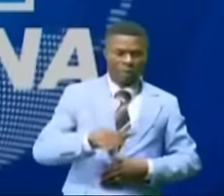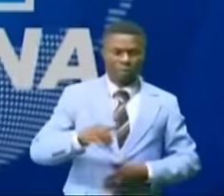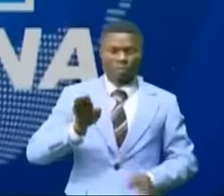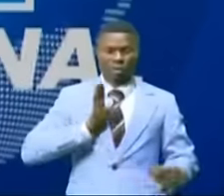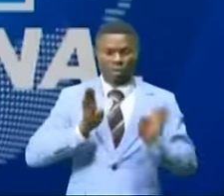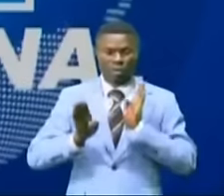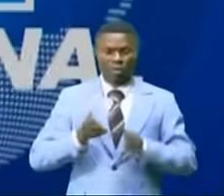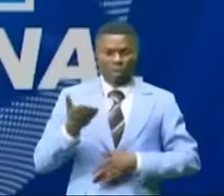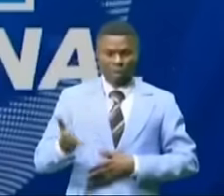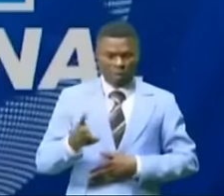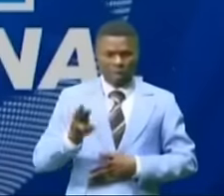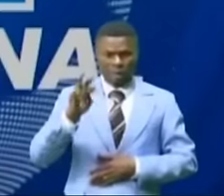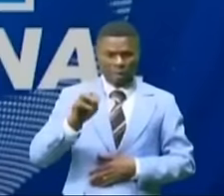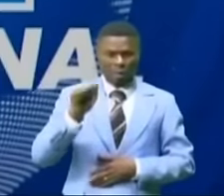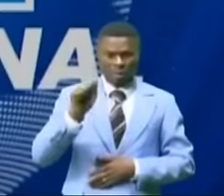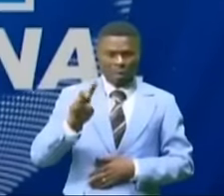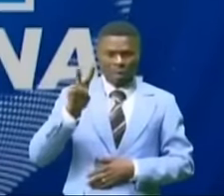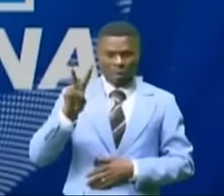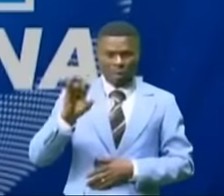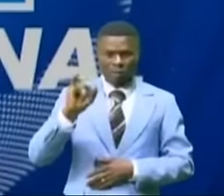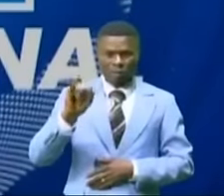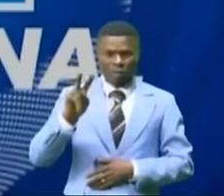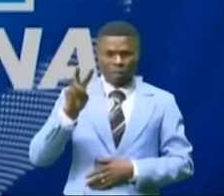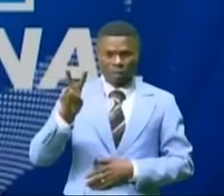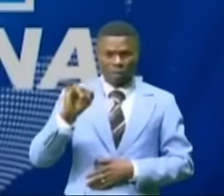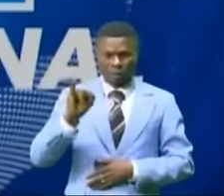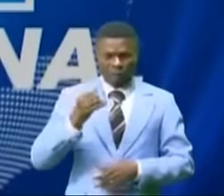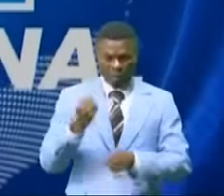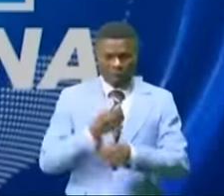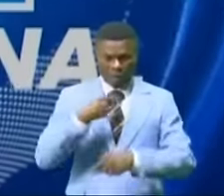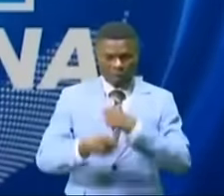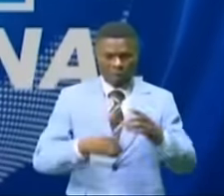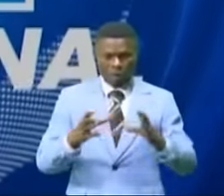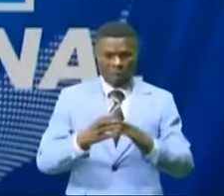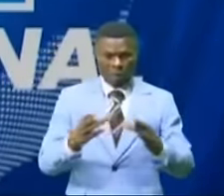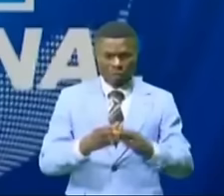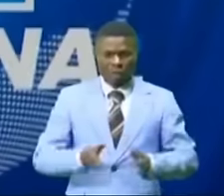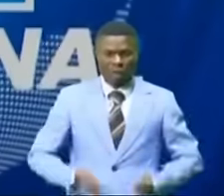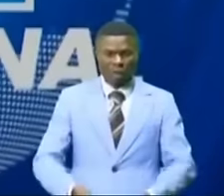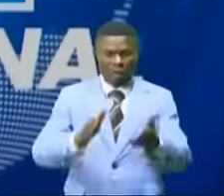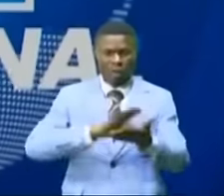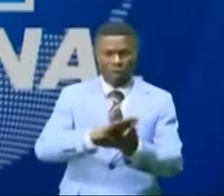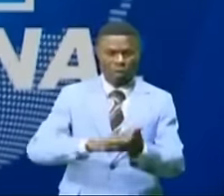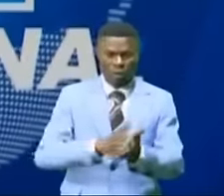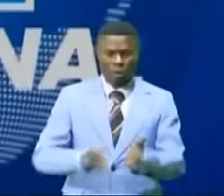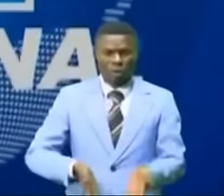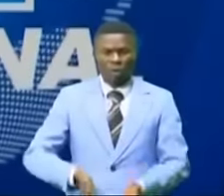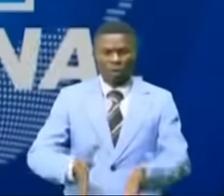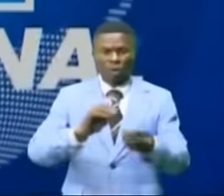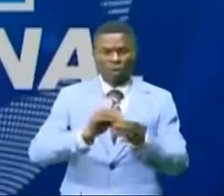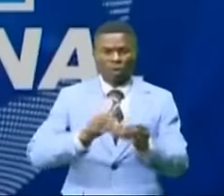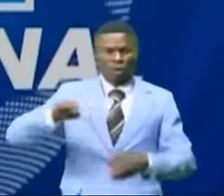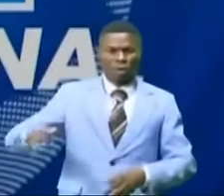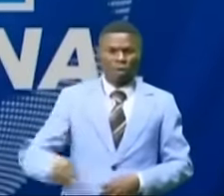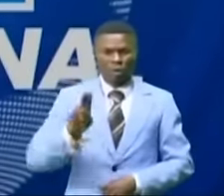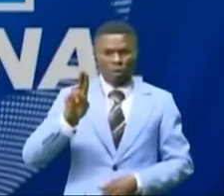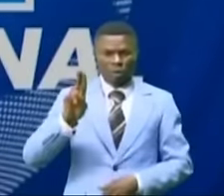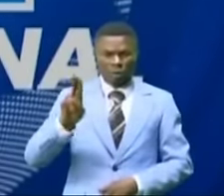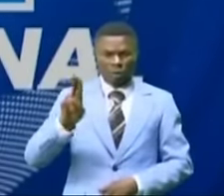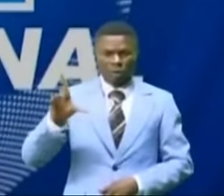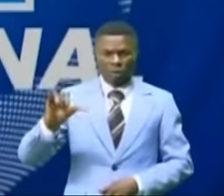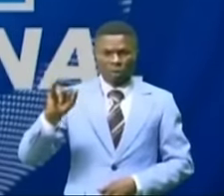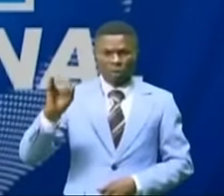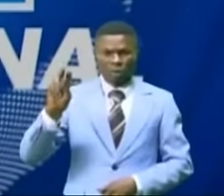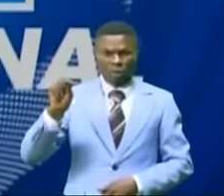de Beni-Mavivi. Les travaux qui s'exécuteront en même temps que ceux du bétonnage de la route Julien-Paloukou dans la ville de